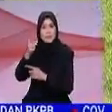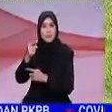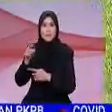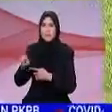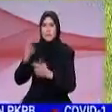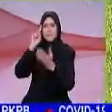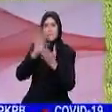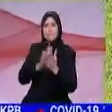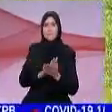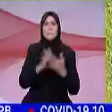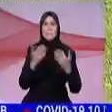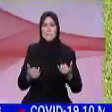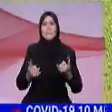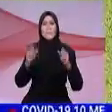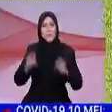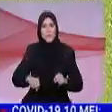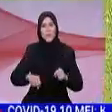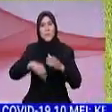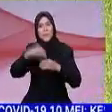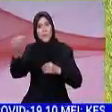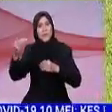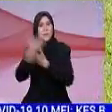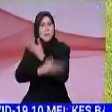lebih yakin untuk beraksi di luar negara.